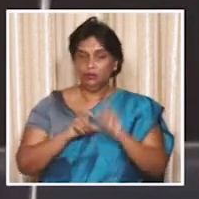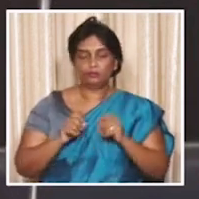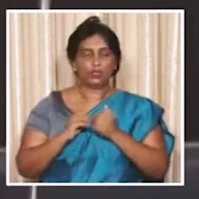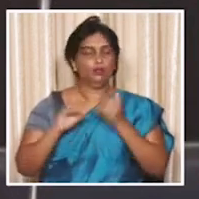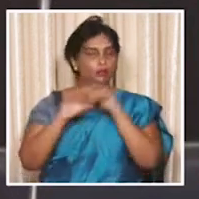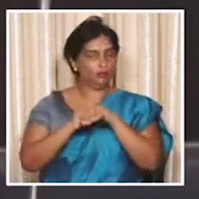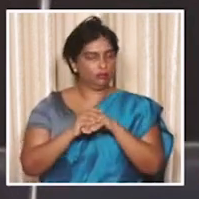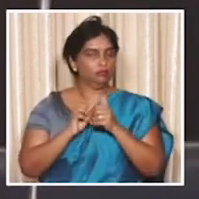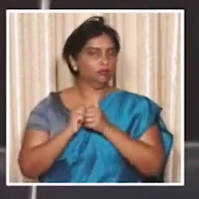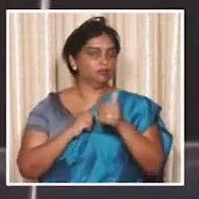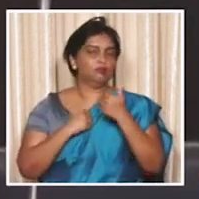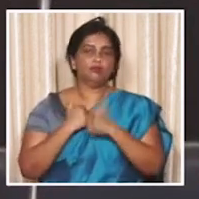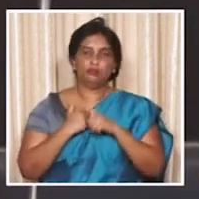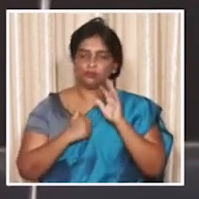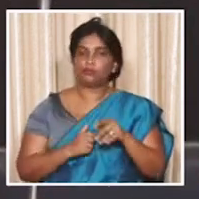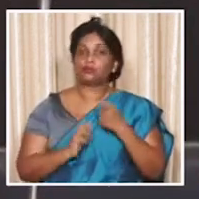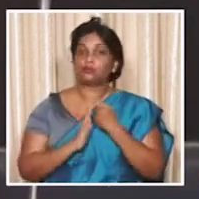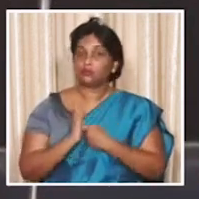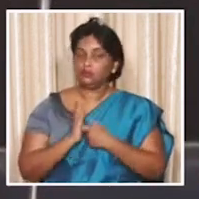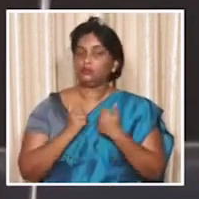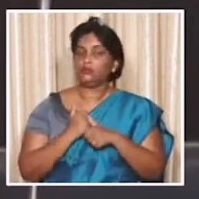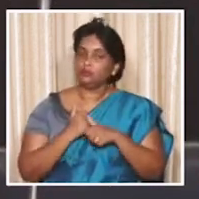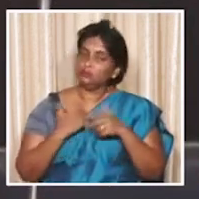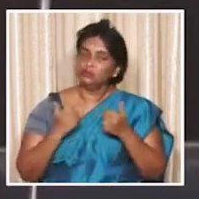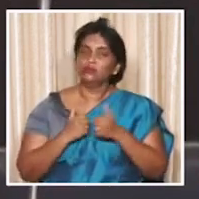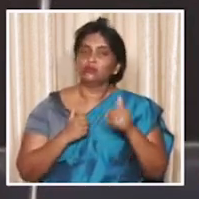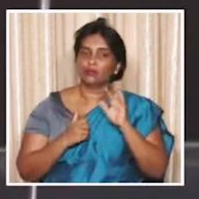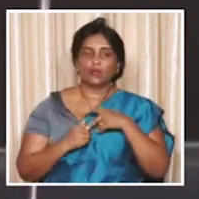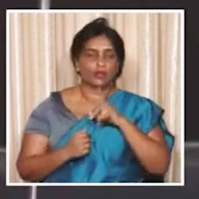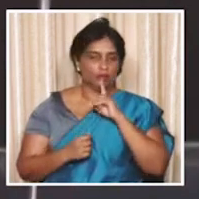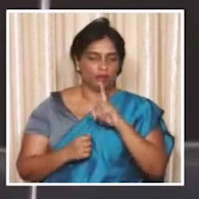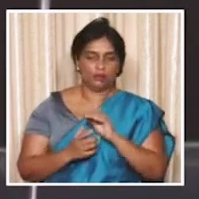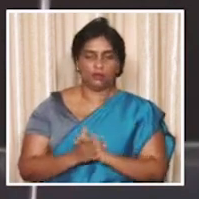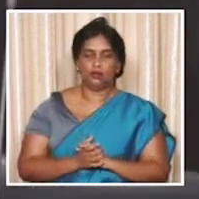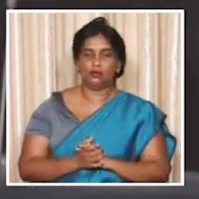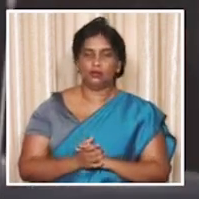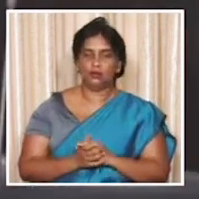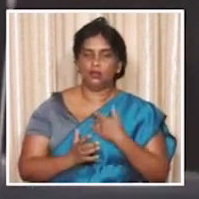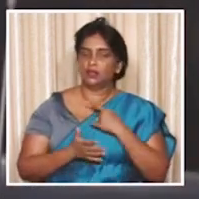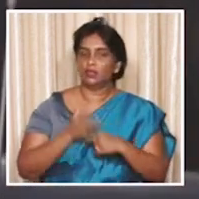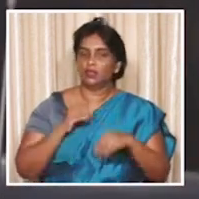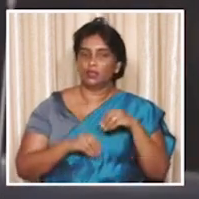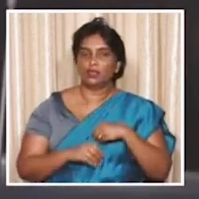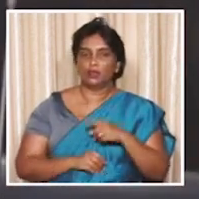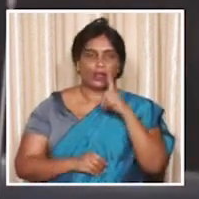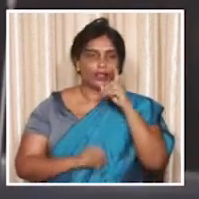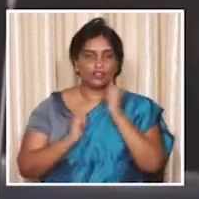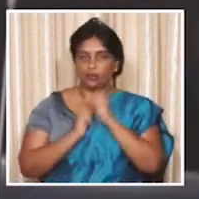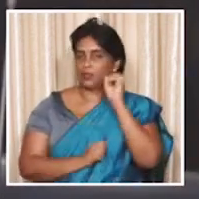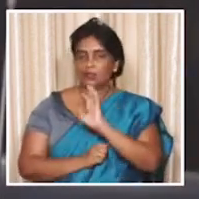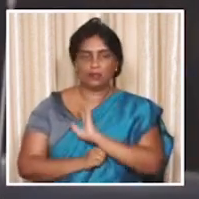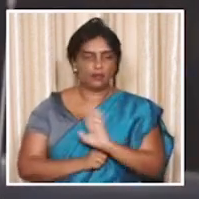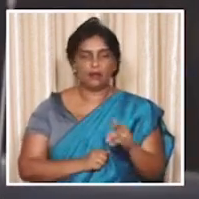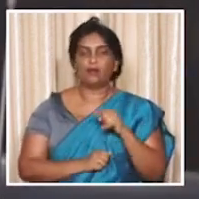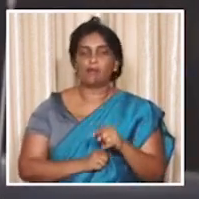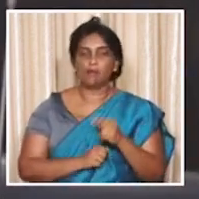සුදුසුසෙනකට දාගන්න වැඩපිළිවෙලක් යොදවන්න ඕන කියලා නීතිය හදාගන්න මොනවාරි කරගන්නකෝ. ඒකයි මම කියන්නේ ඔබතුමා. මම දේශපාලන පත්තින් එකක්වත් කරලා නැහැ.